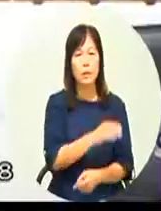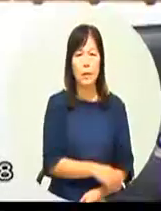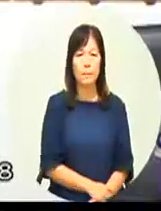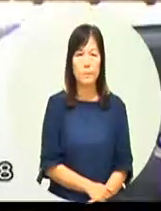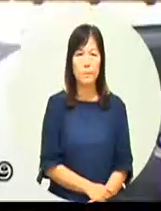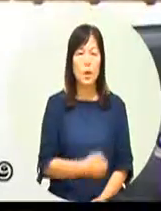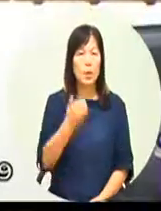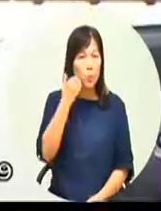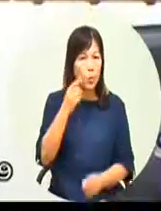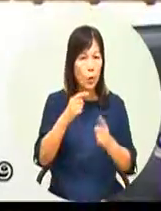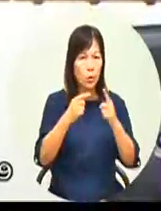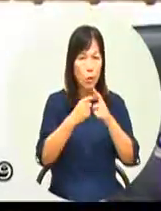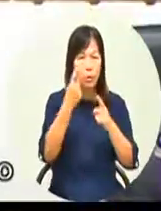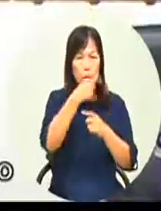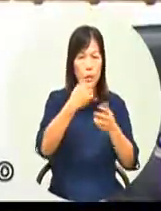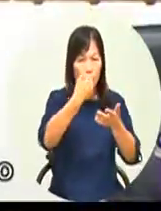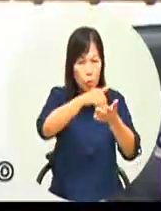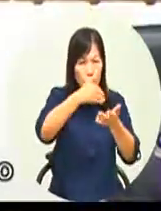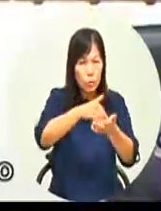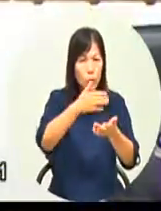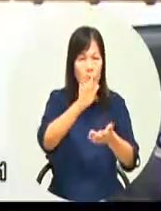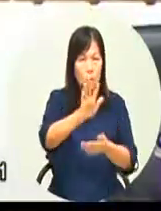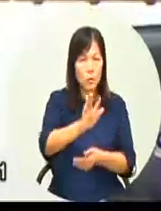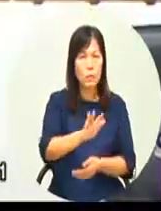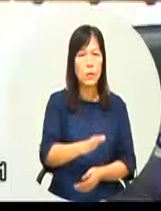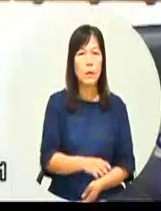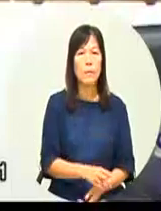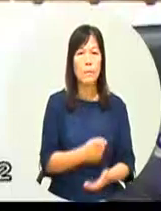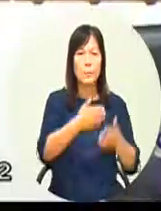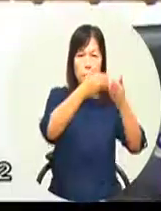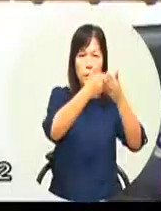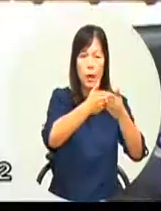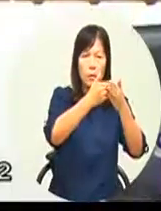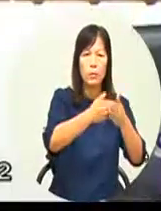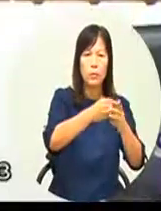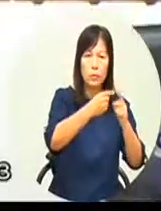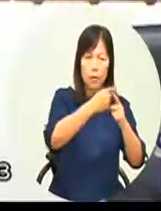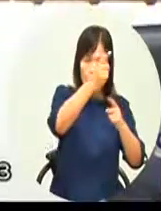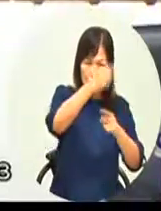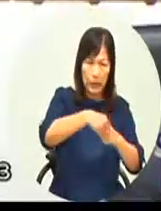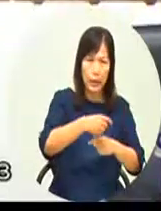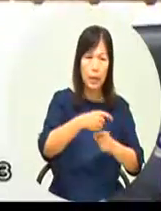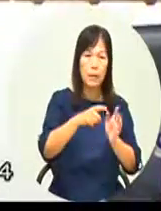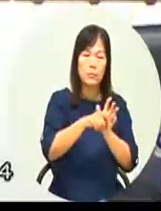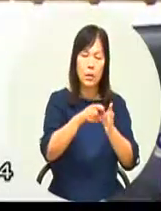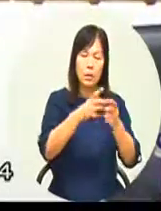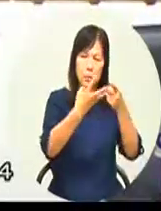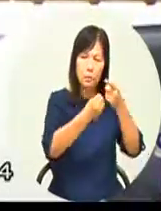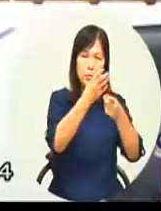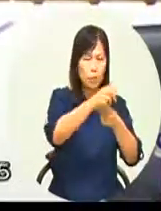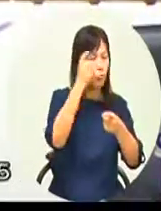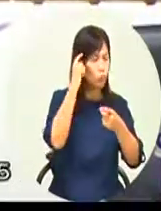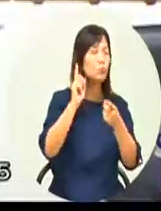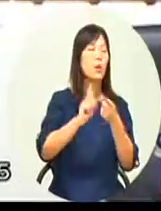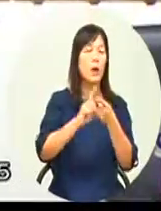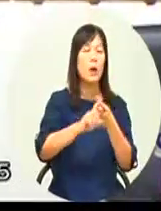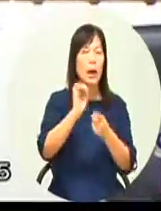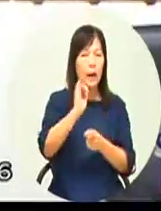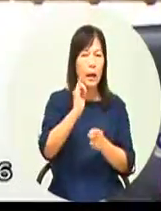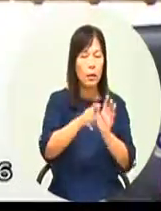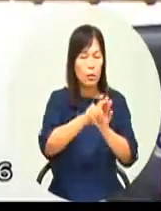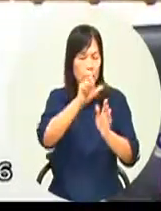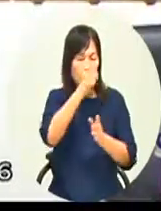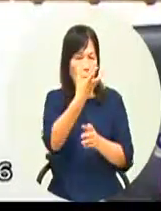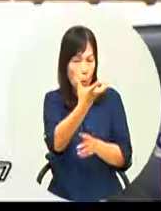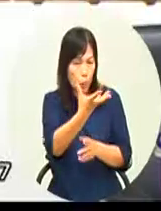们用人口数去算的话，其实那个大陆旅客来我们这边这样子的比例上是非常合理的，没有说特别多，因